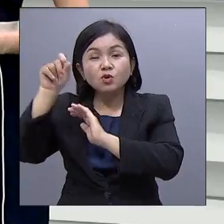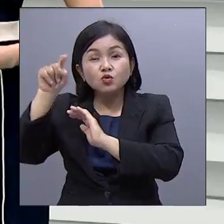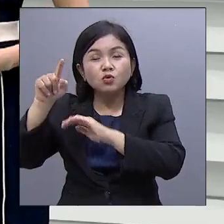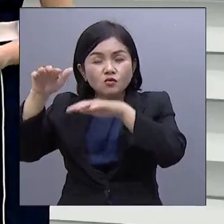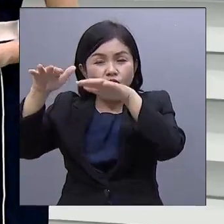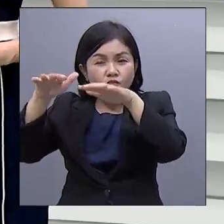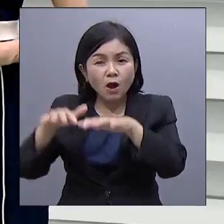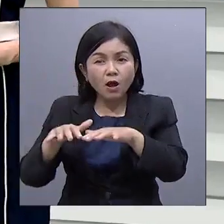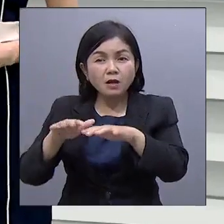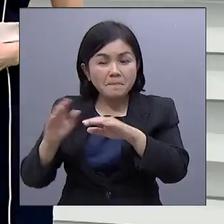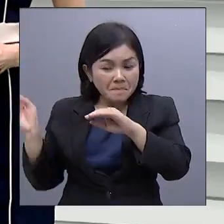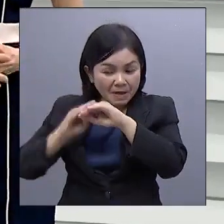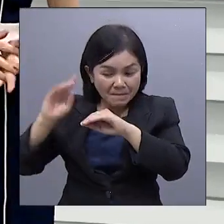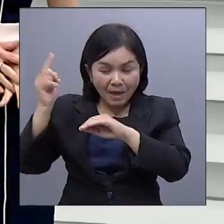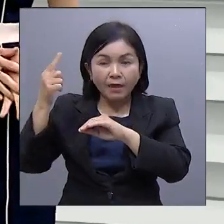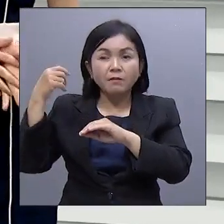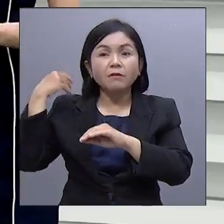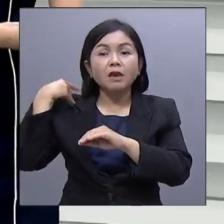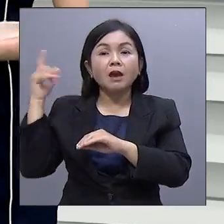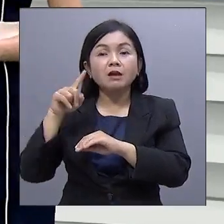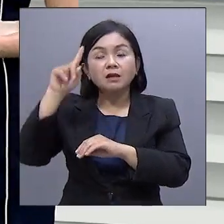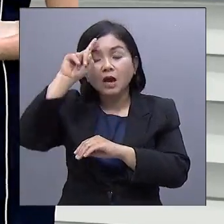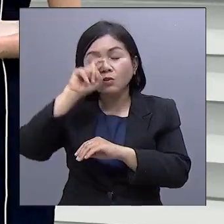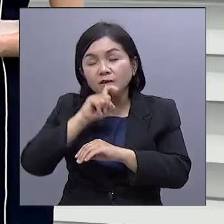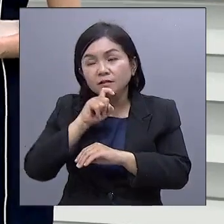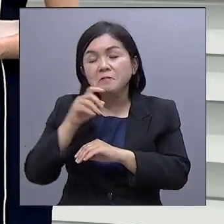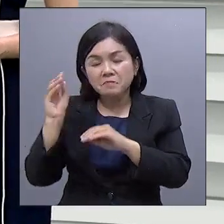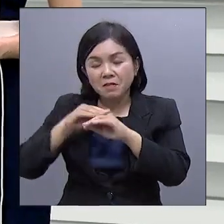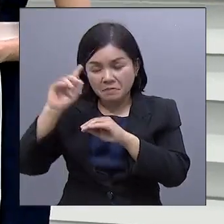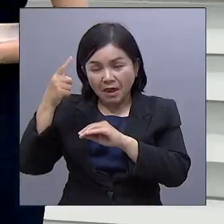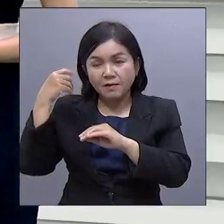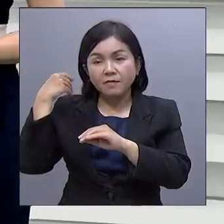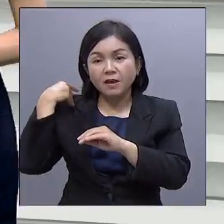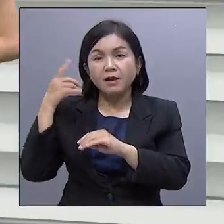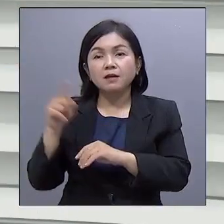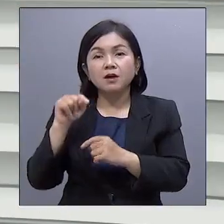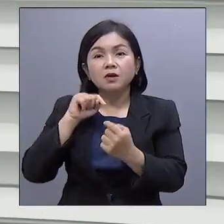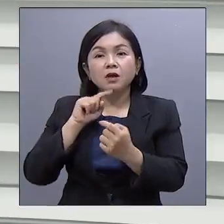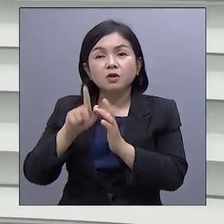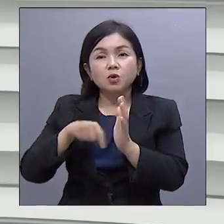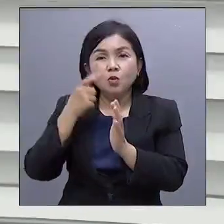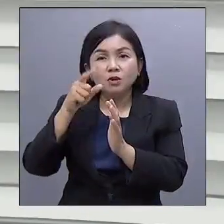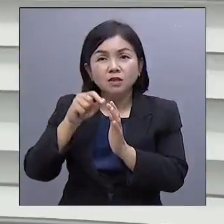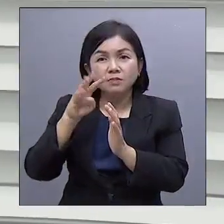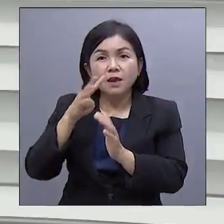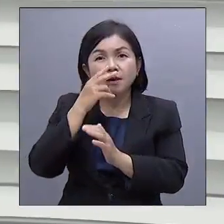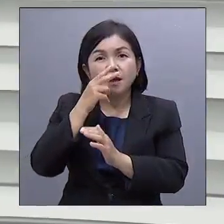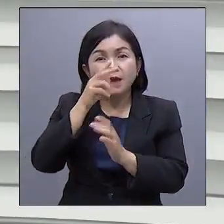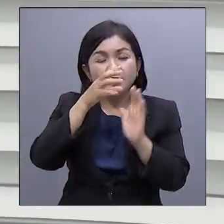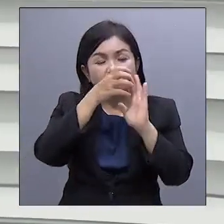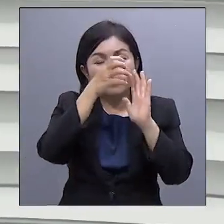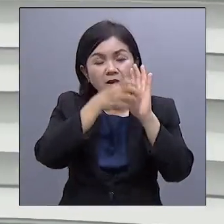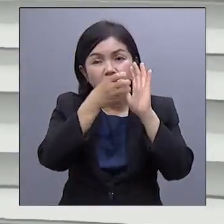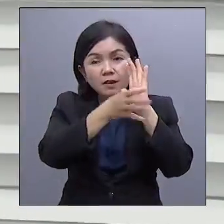ก่อนที่ฝนนั้นจะกลับมาเพิ่มขึ้นอีกครั้งหนึ่งนะคะในช่วงวันเสาร์และก็วันอาทิตย์โดยในช่วง24ชั่วโมงข้างหน้านี้นะคะจะเห็นว่าทั่วทุกภาค